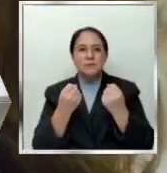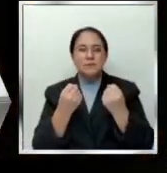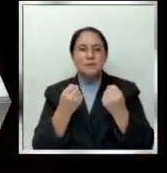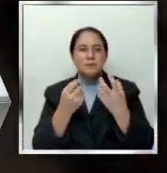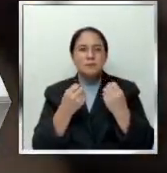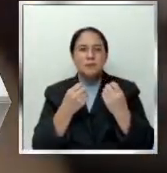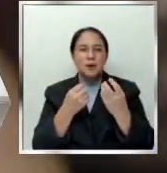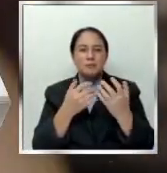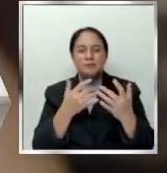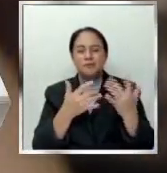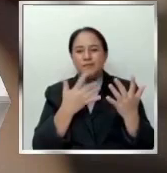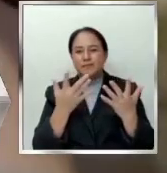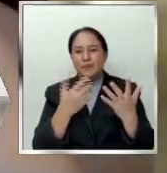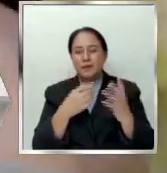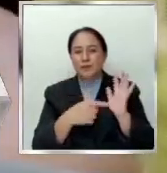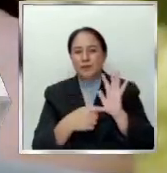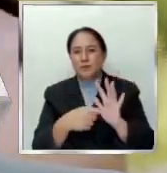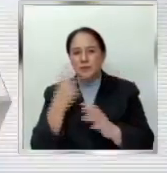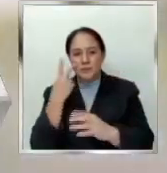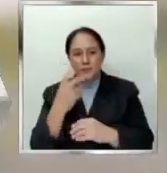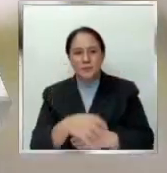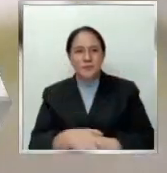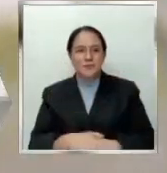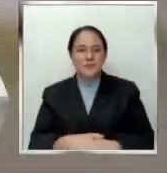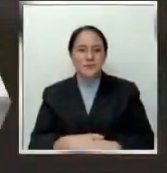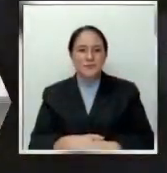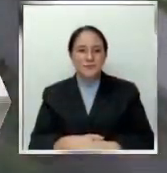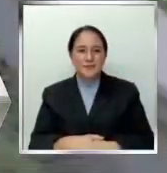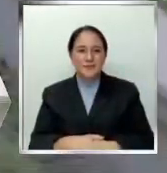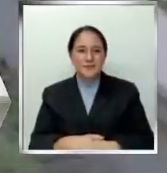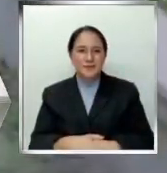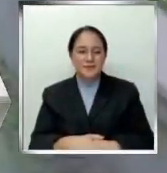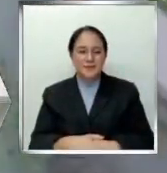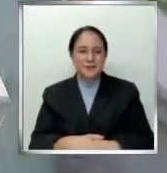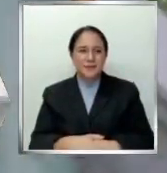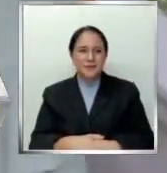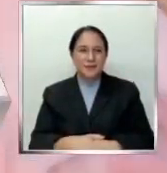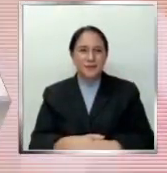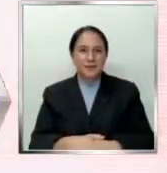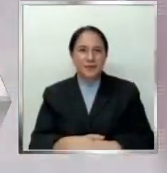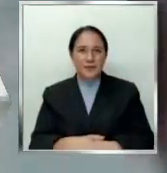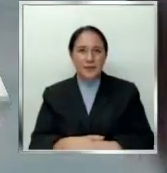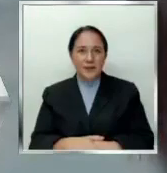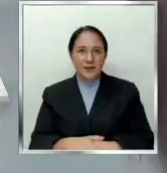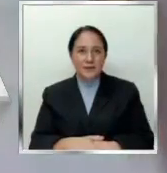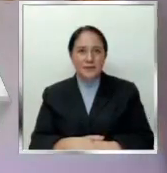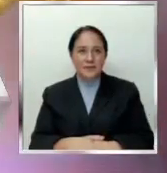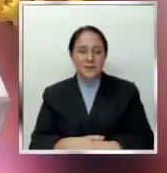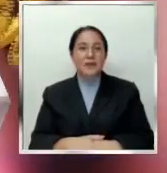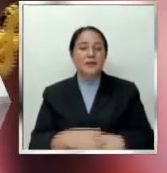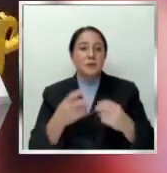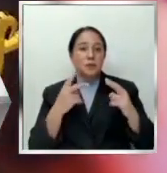eksena. Mabubuo pa kayang muli ang samahan ng mga Donna para harapin ang mga bagong pagsubok? Mapapanood na yan